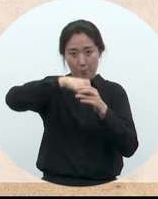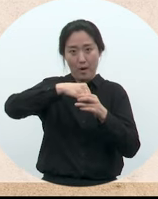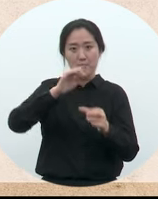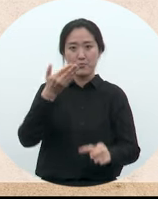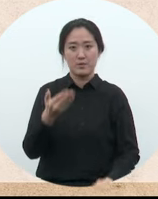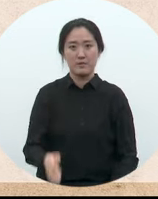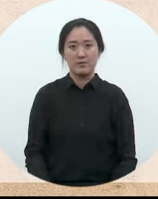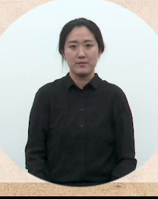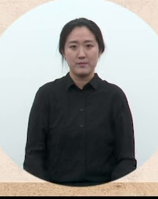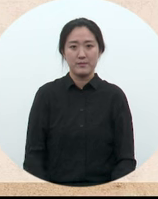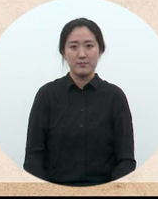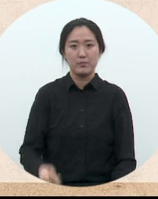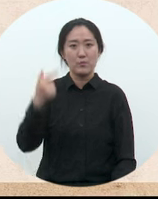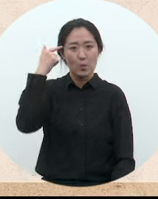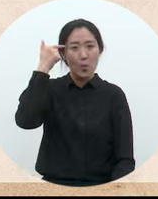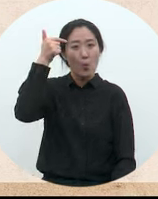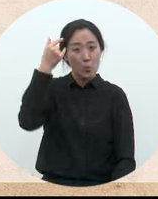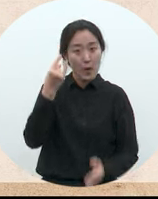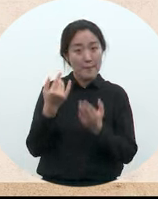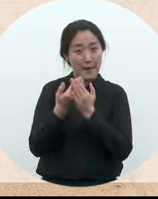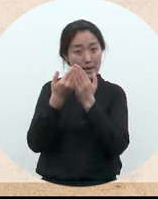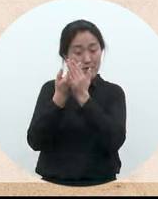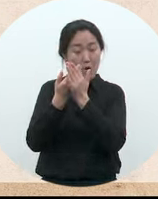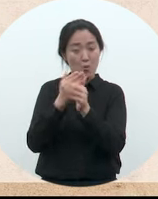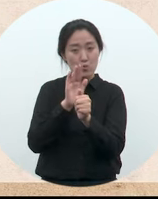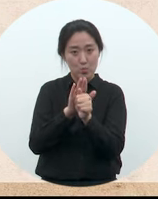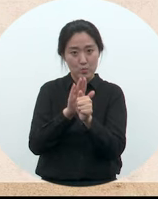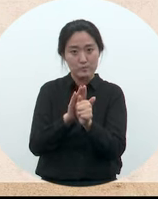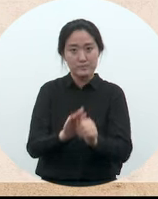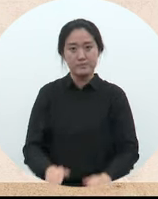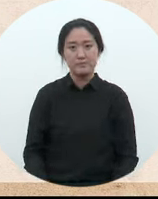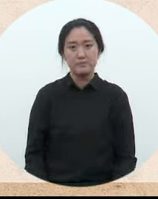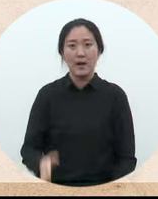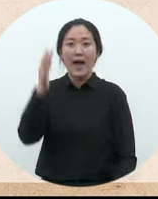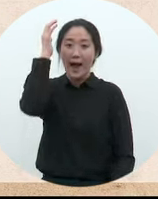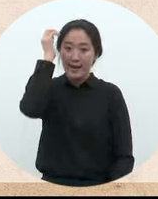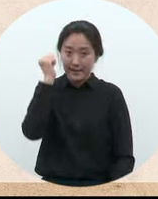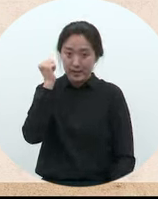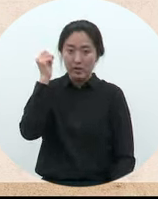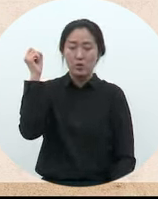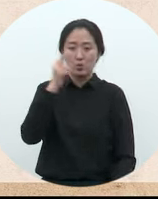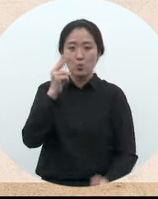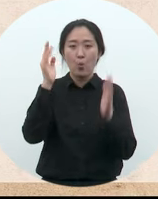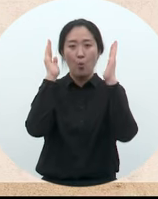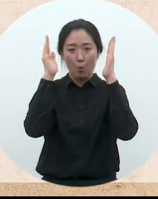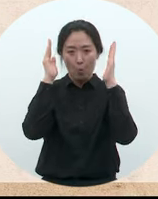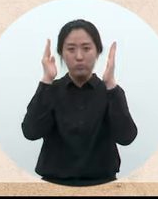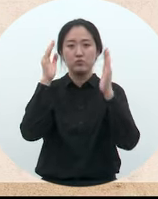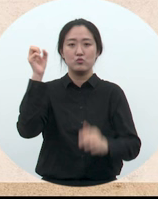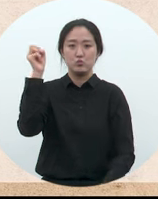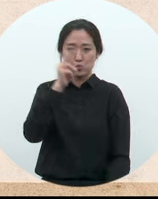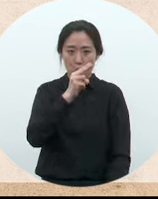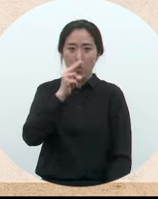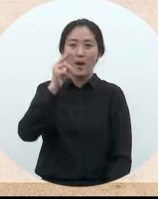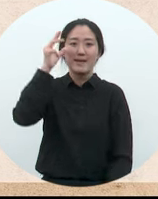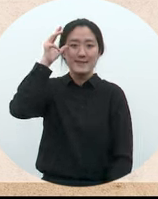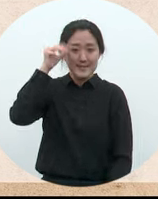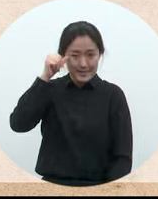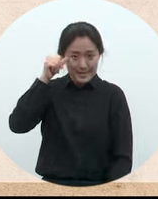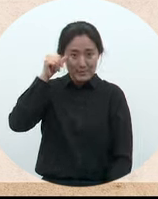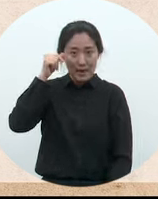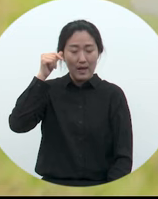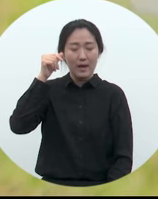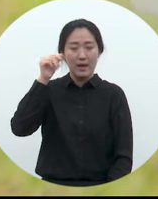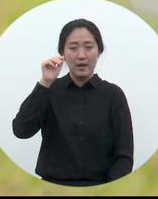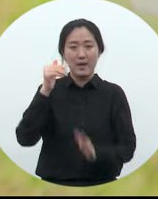많이 들어있는 레시딘 성분들이 굉장히 많이 들어있습니다. 뇌발육을 촉진시켜준다고 그랬죠? 그래서 기억력과